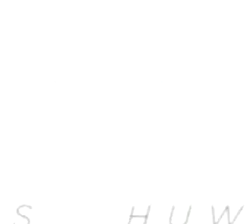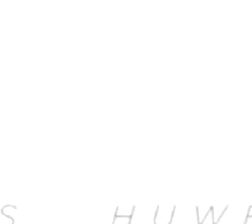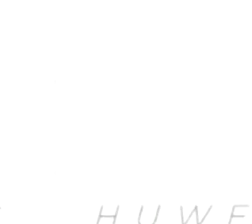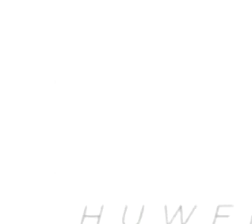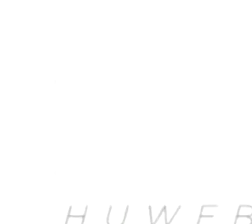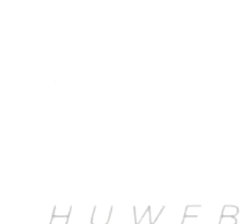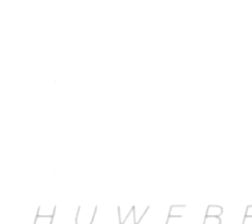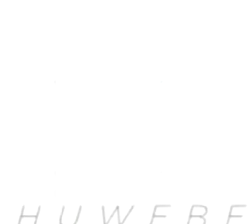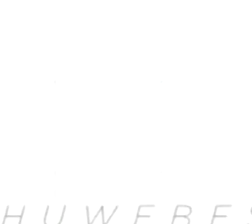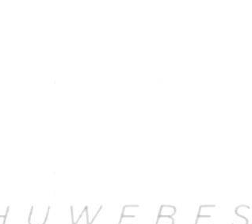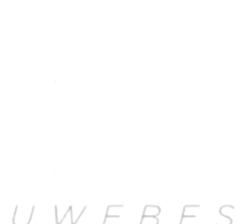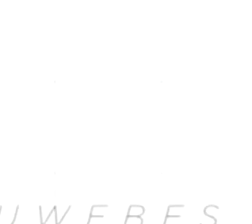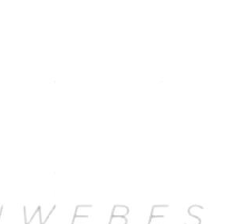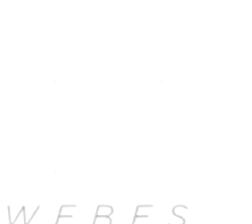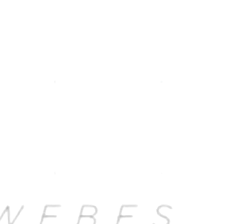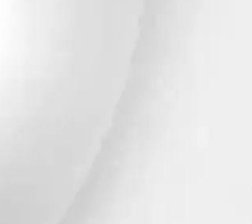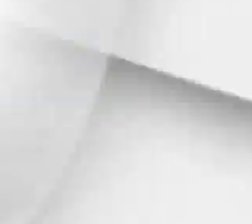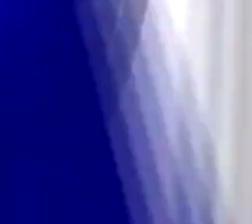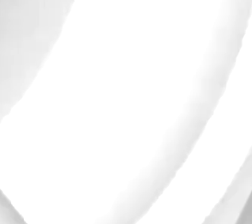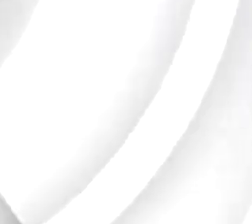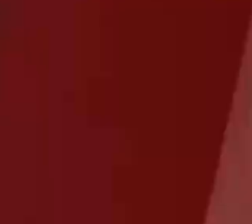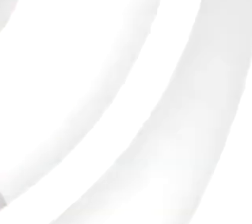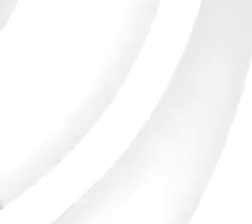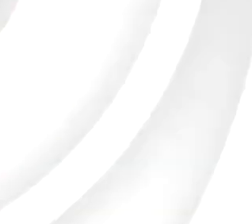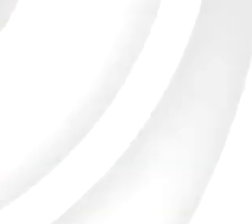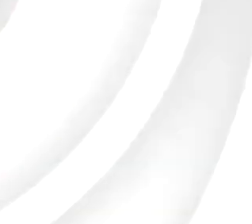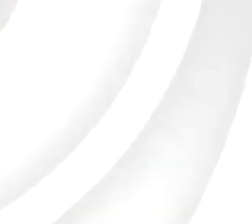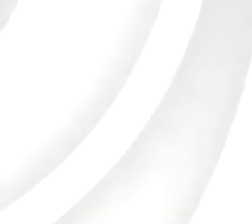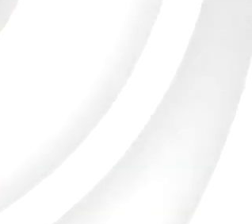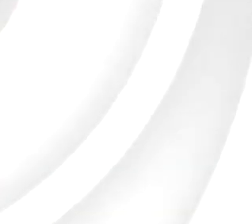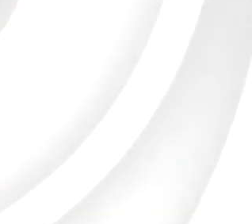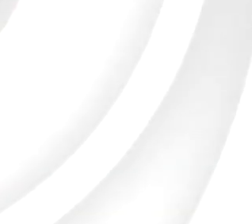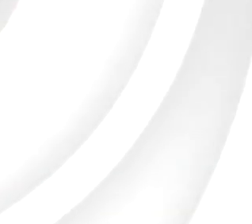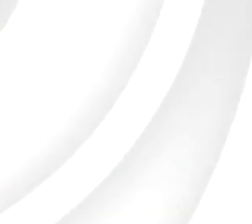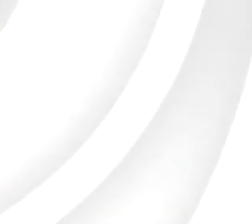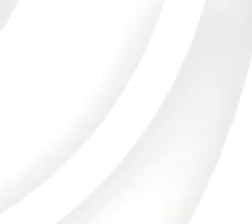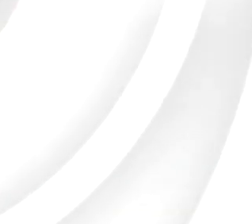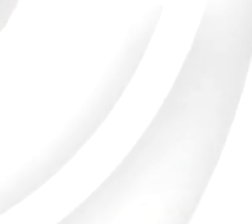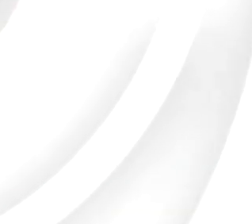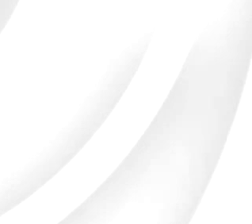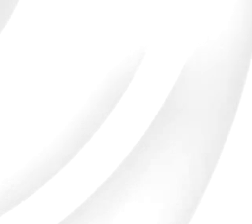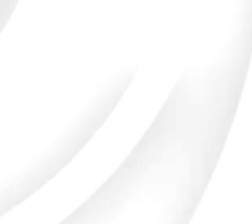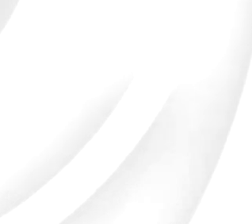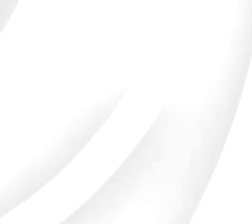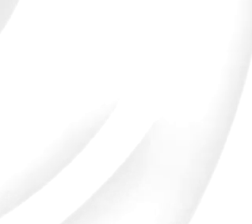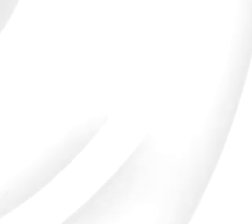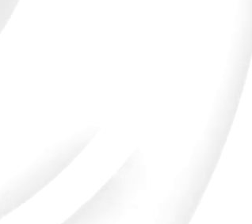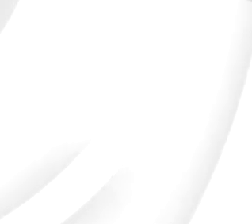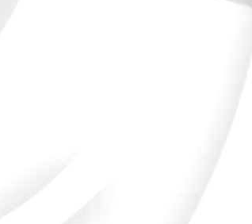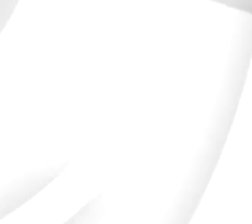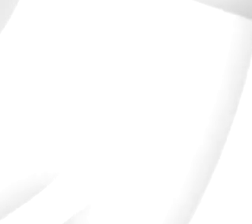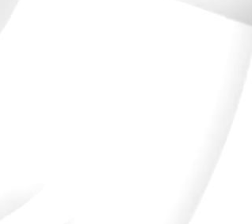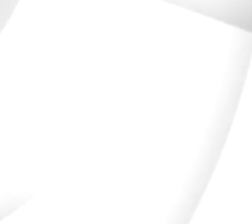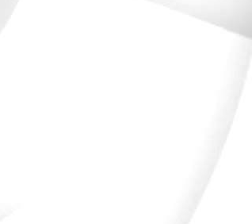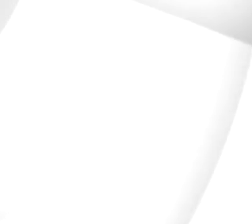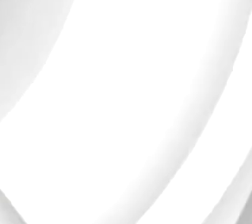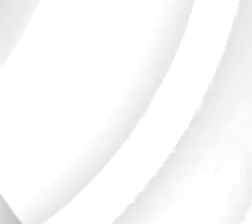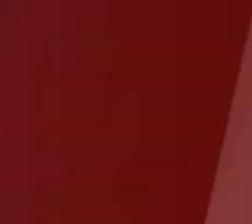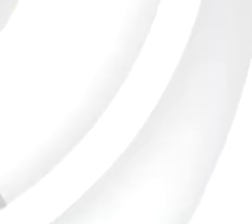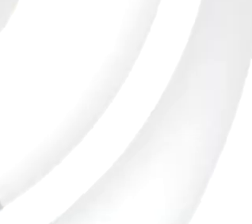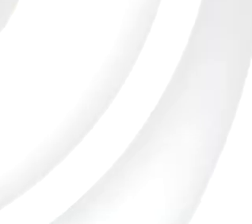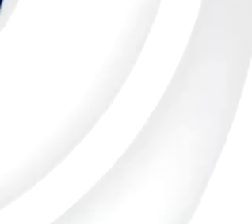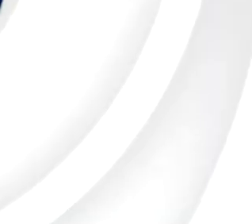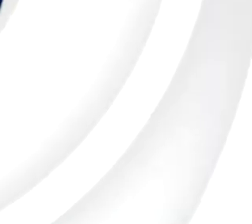Tuloy-tuloy po ang ating pagpapatrol sa bayan mula Lunes hanggang Biyernes sa TV Patrol alas 6:30 ng